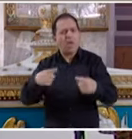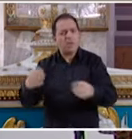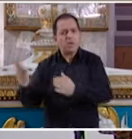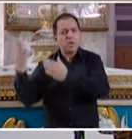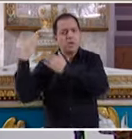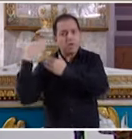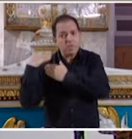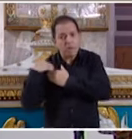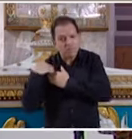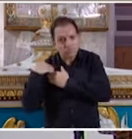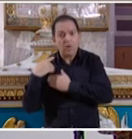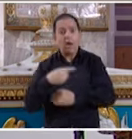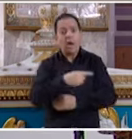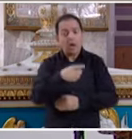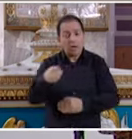υπήκετε.